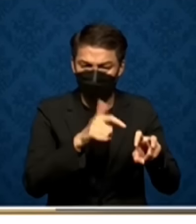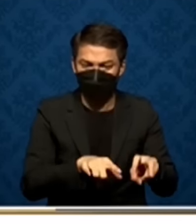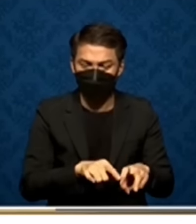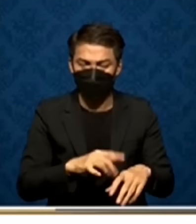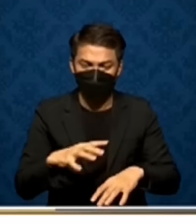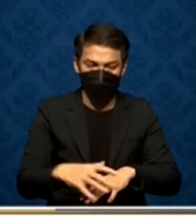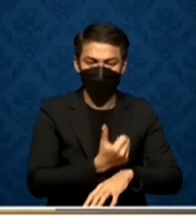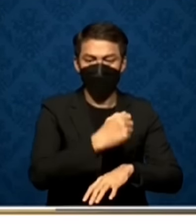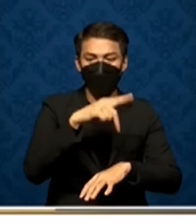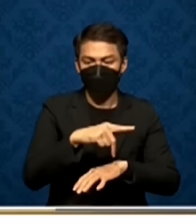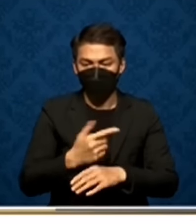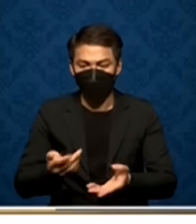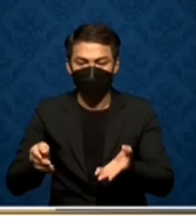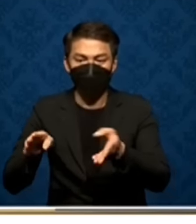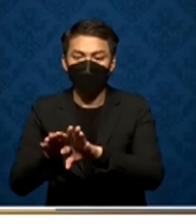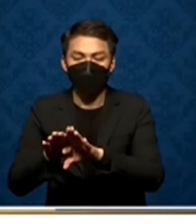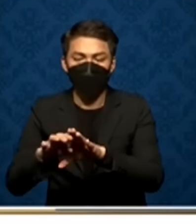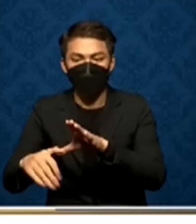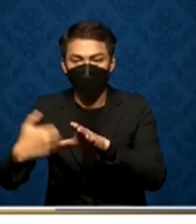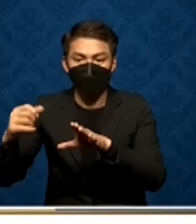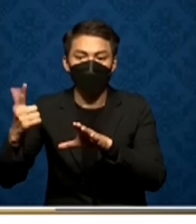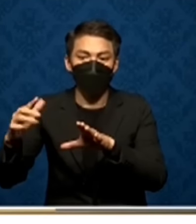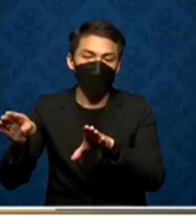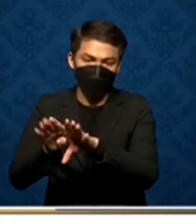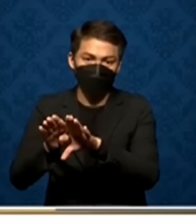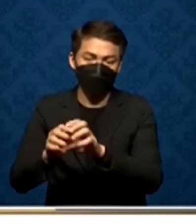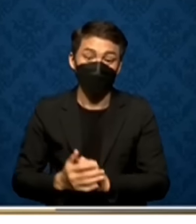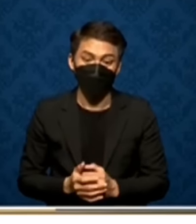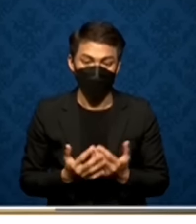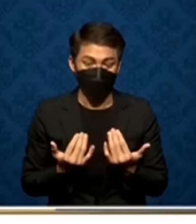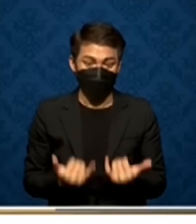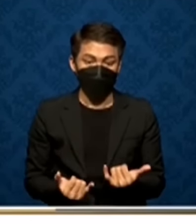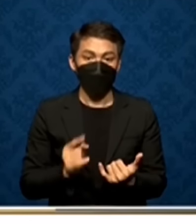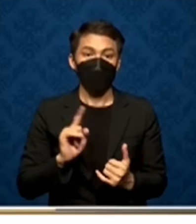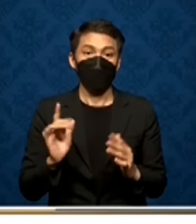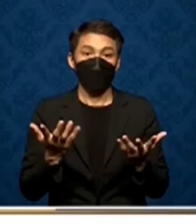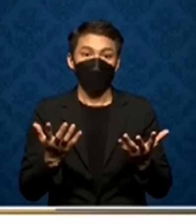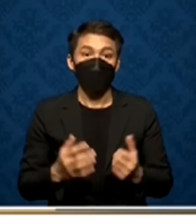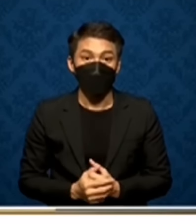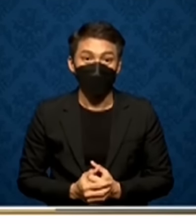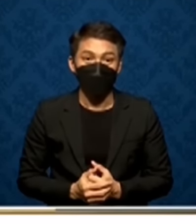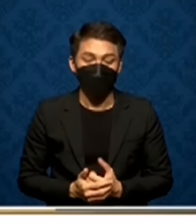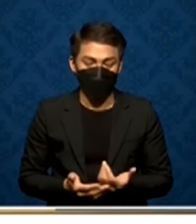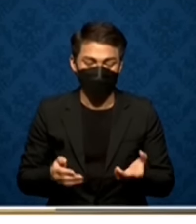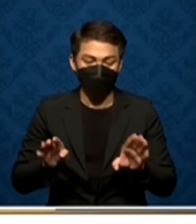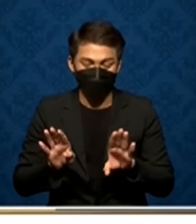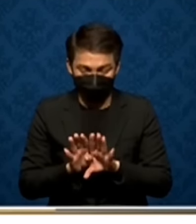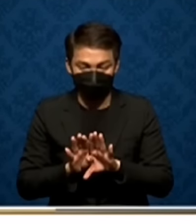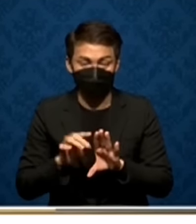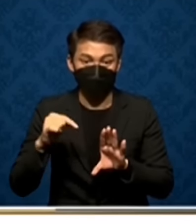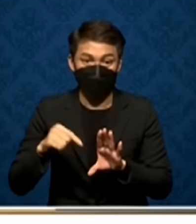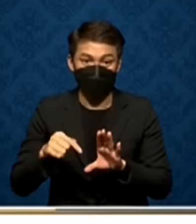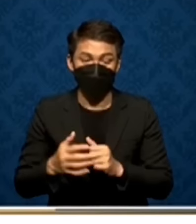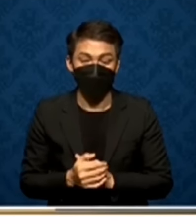องวันนี้เป็นยังไงครับท่านประธานพอท่านปิดเหมืองทองเขาไม่ใช่คน